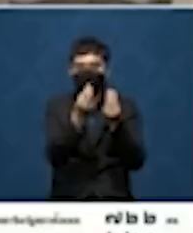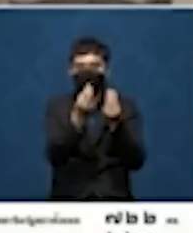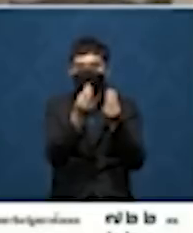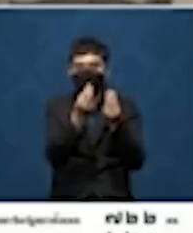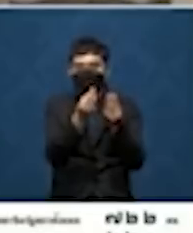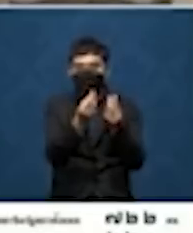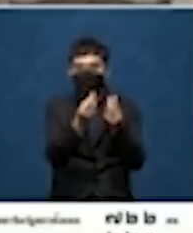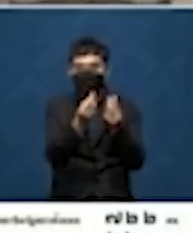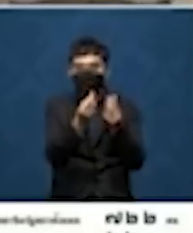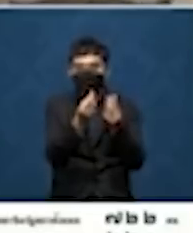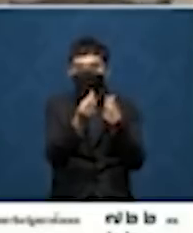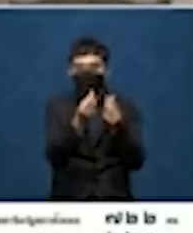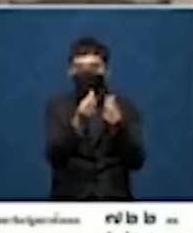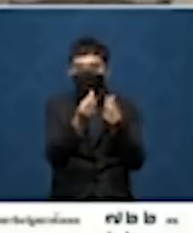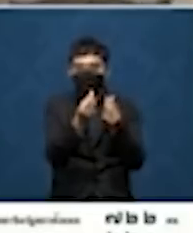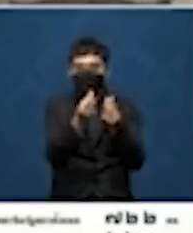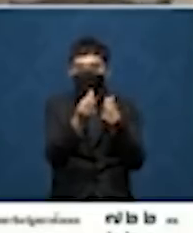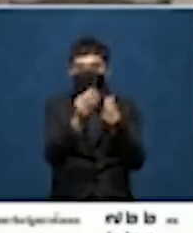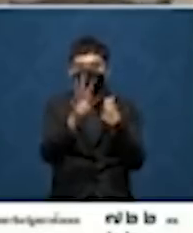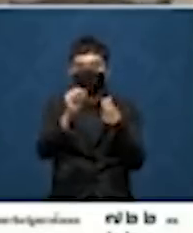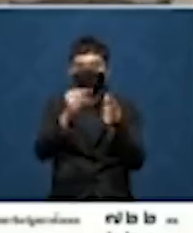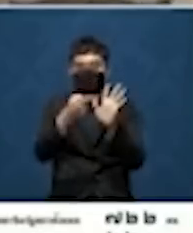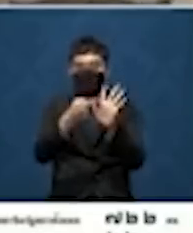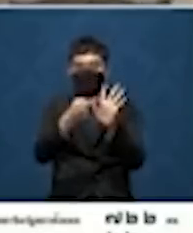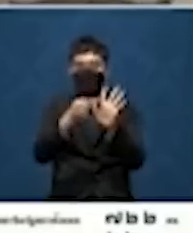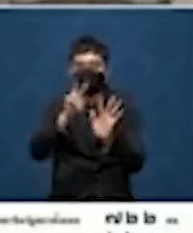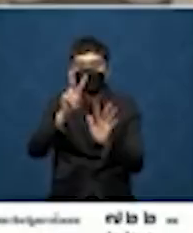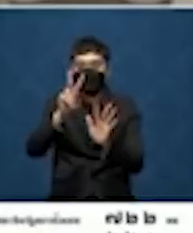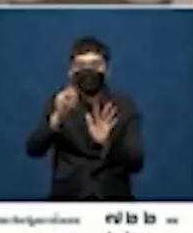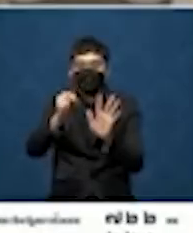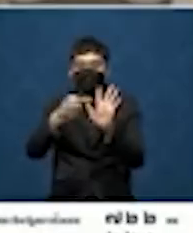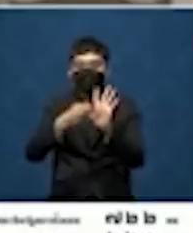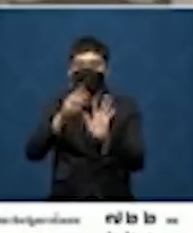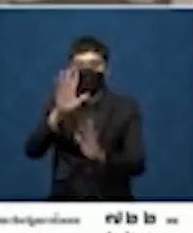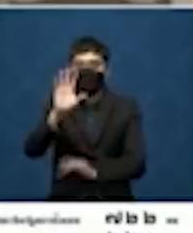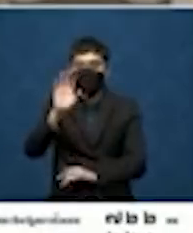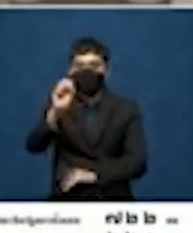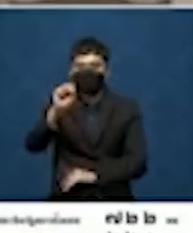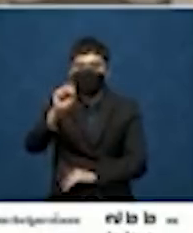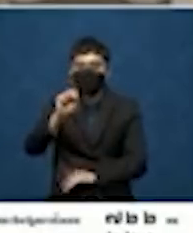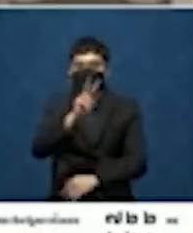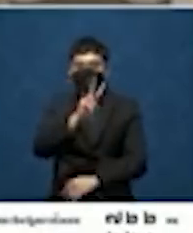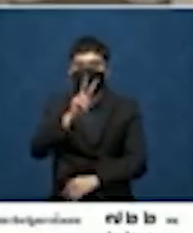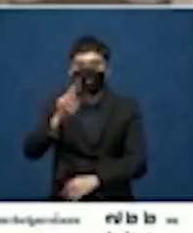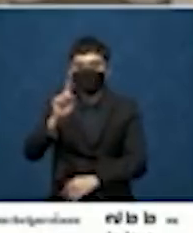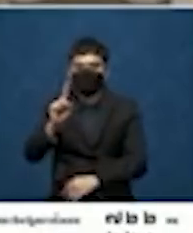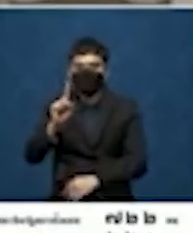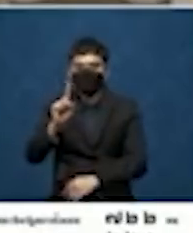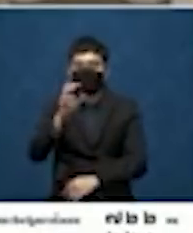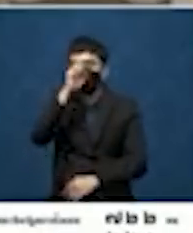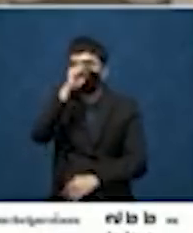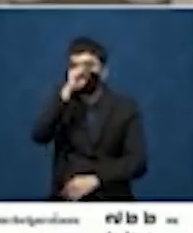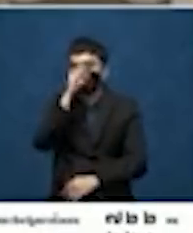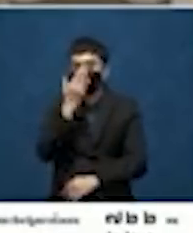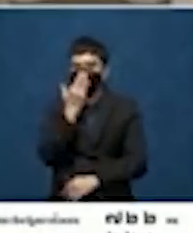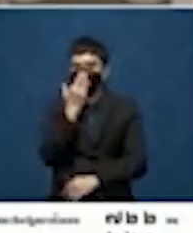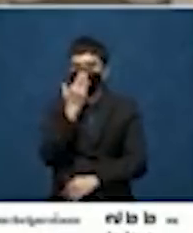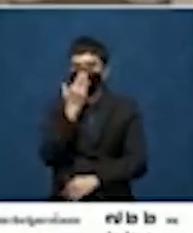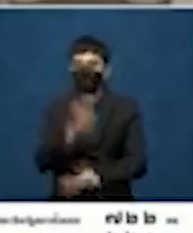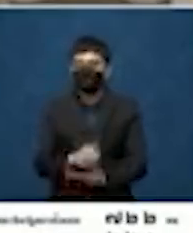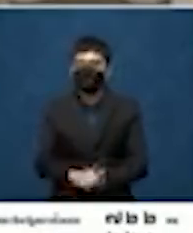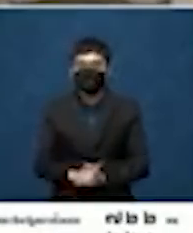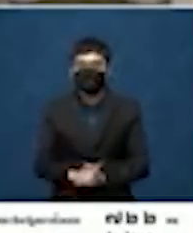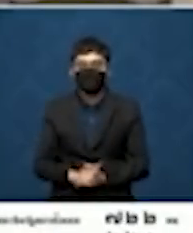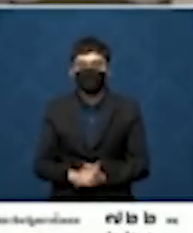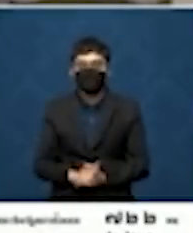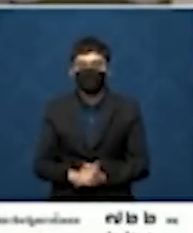ไรแต่ไม่ได้สัมภาษณ์สื่ อ นักข่าวนี่จับจ้องเยอะมากแต่ยังไม่อนุญาตยังไม่ให้โอกาสสื่อได้สักถาม ค่ะ ห